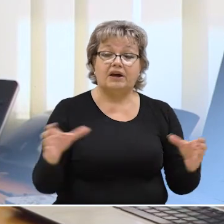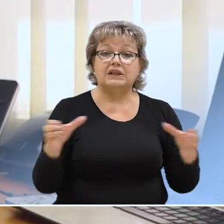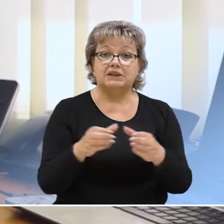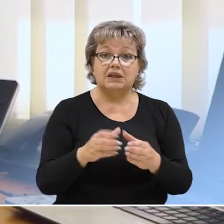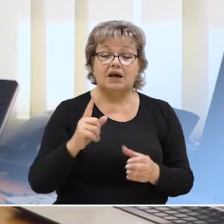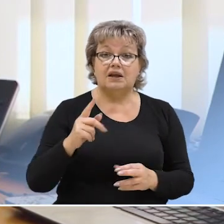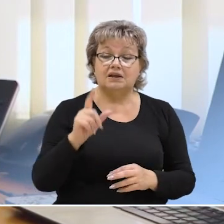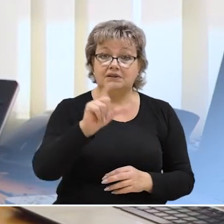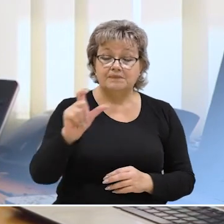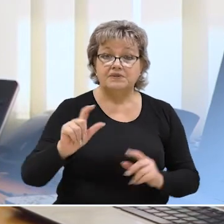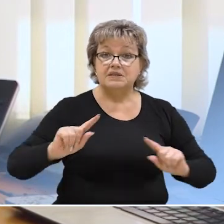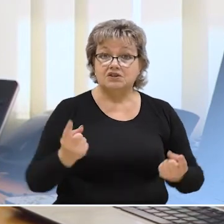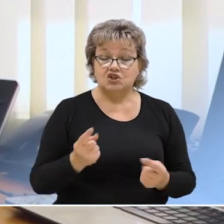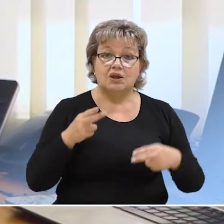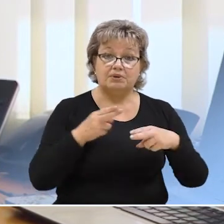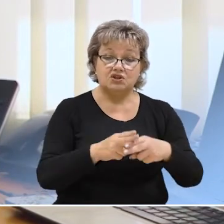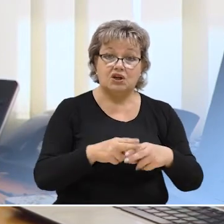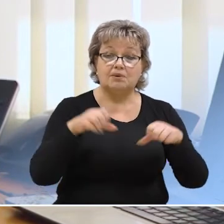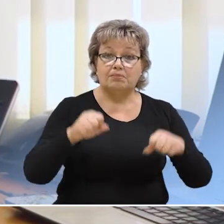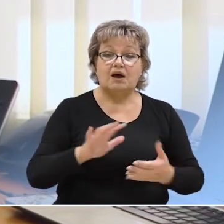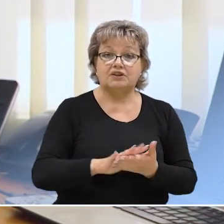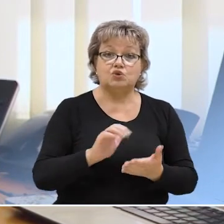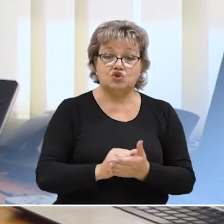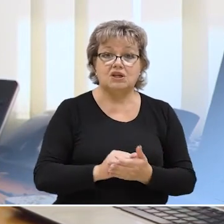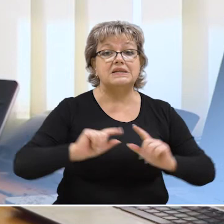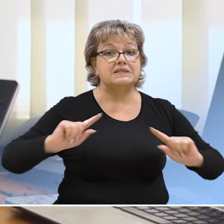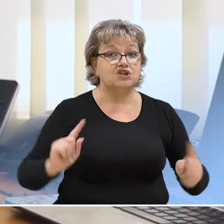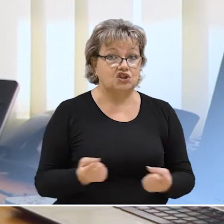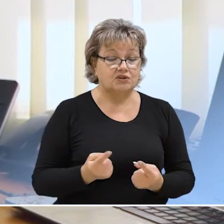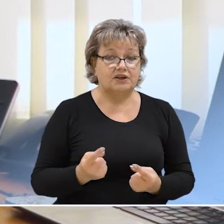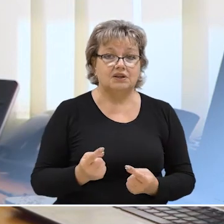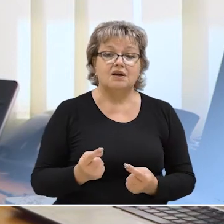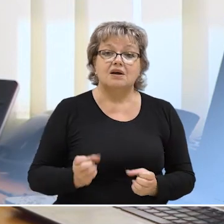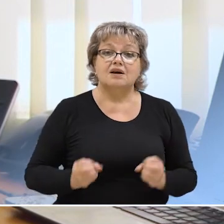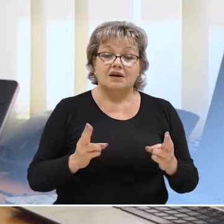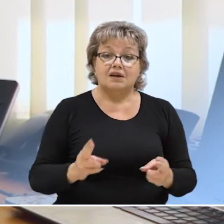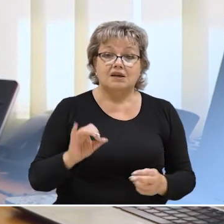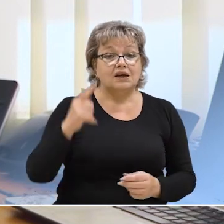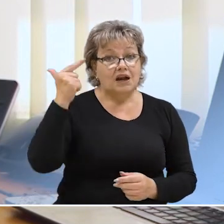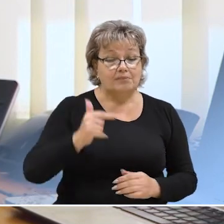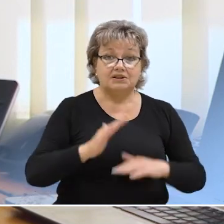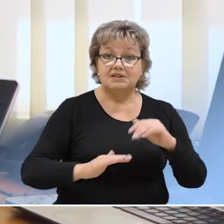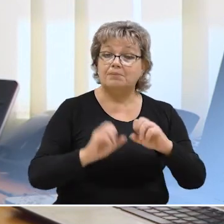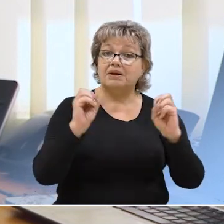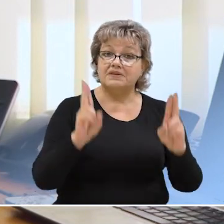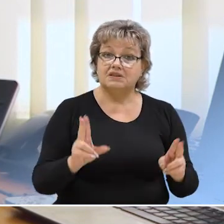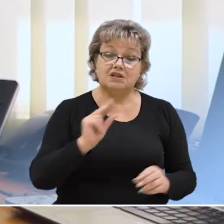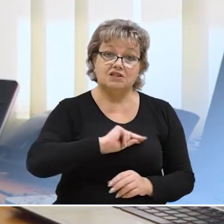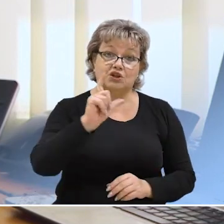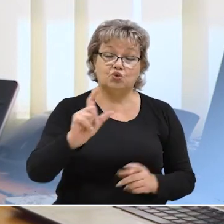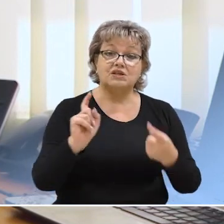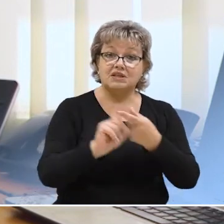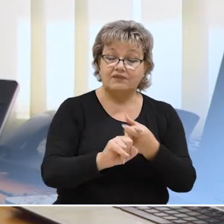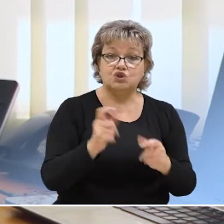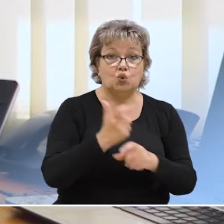место прибывает наряд группы задержания и пресекает правонарушения, задерживая злоумышленников. От грамотности и